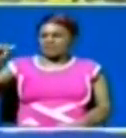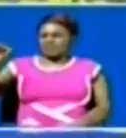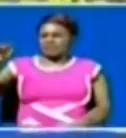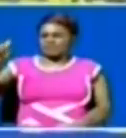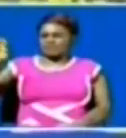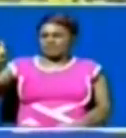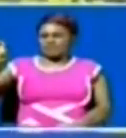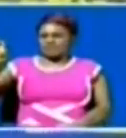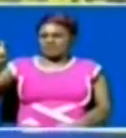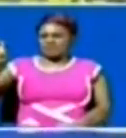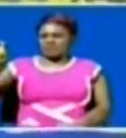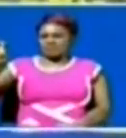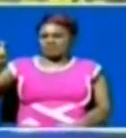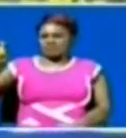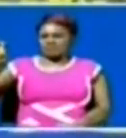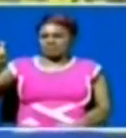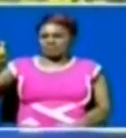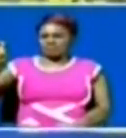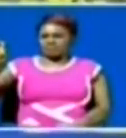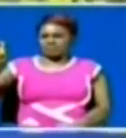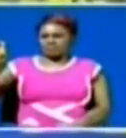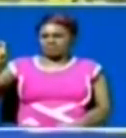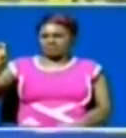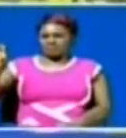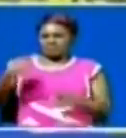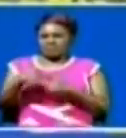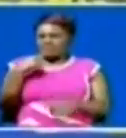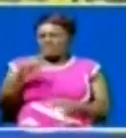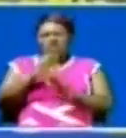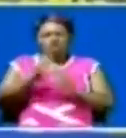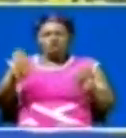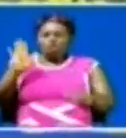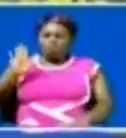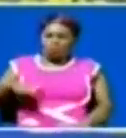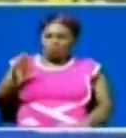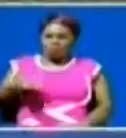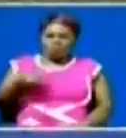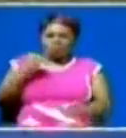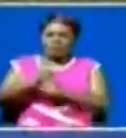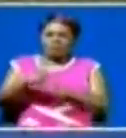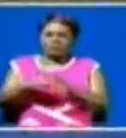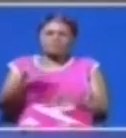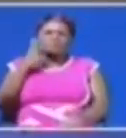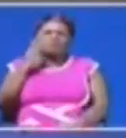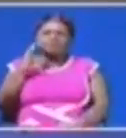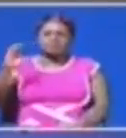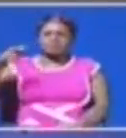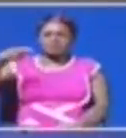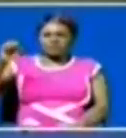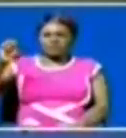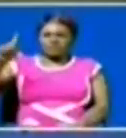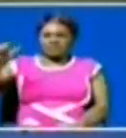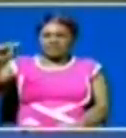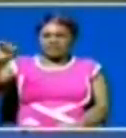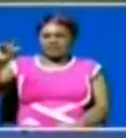Chelaite unajua ni mwanaume, ni bwana yangu, lakini wanasemanga mama Chelaite. Unasema kwamba Chelaite